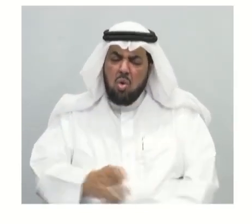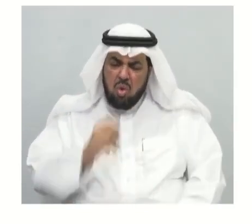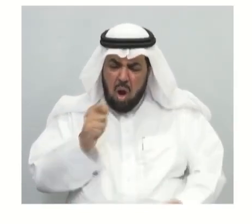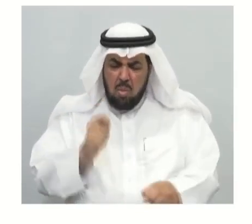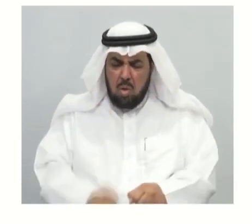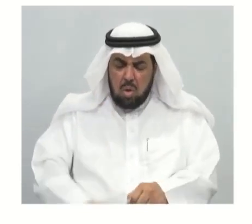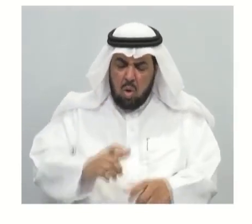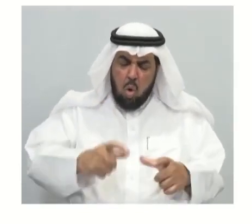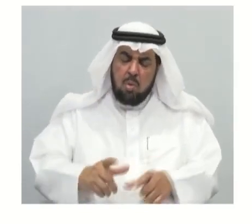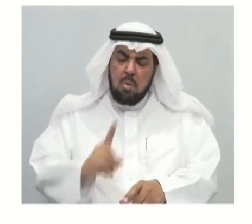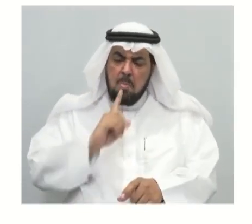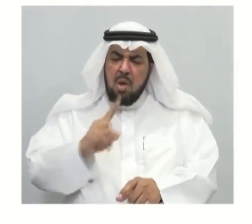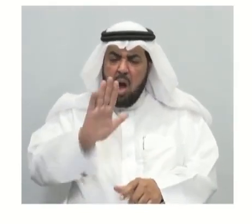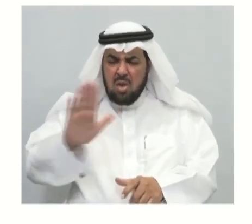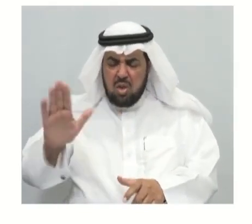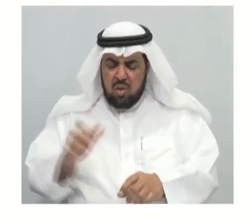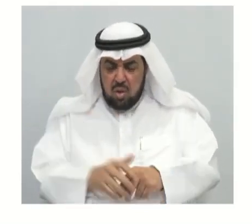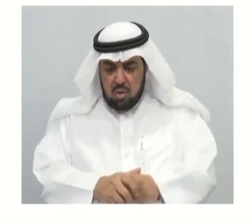تتكون من مئات